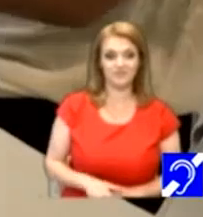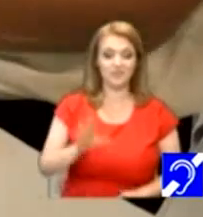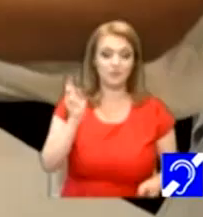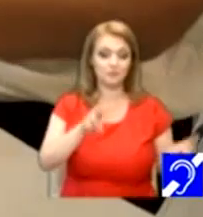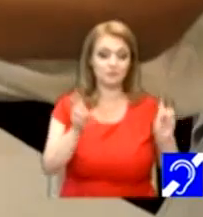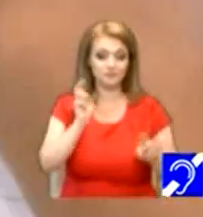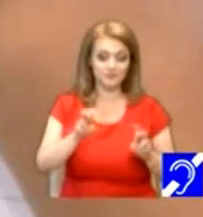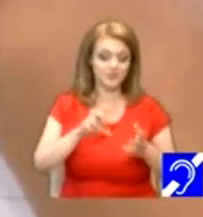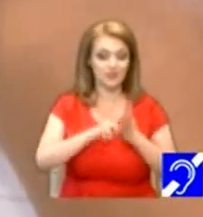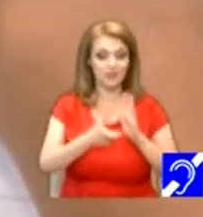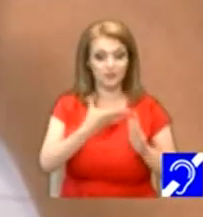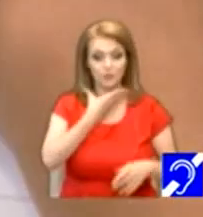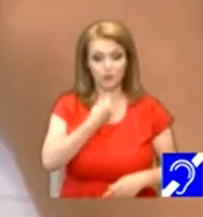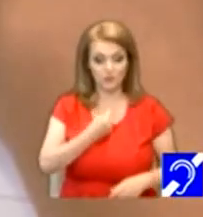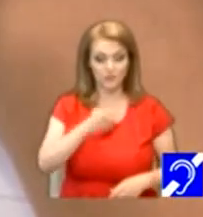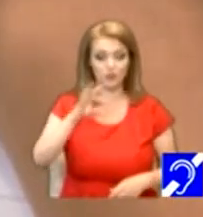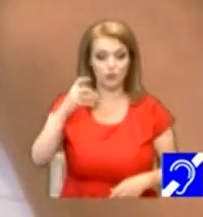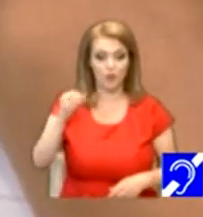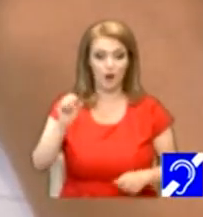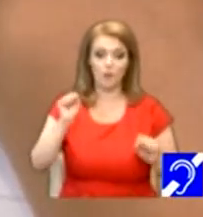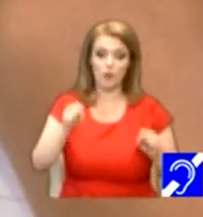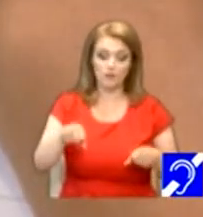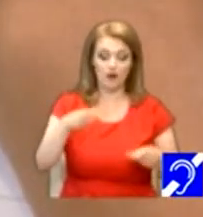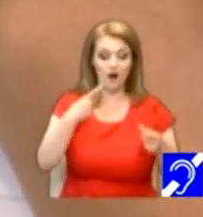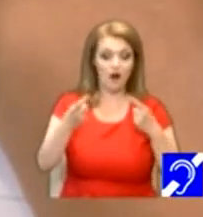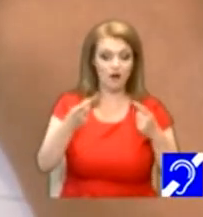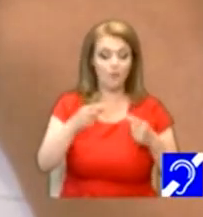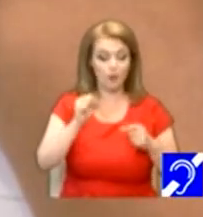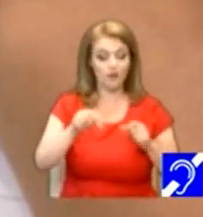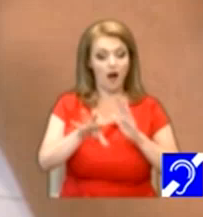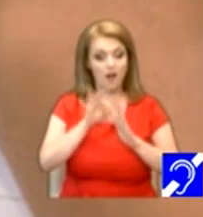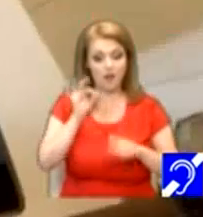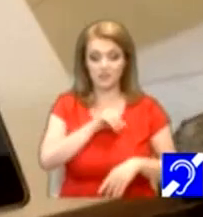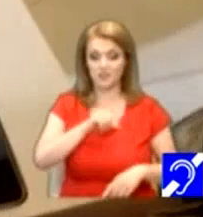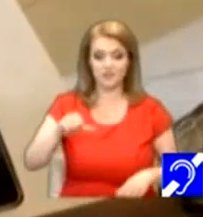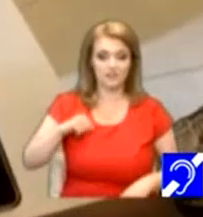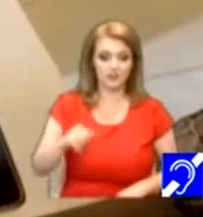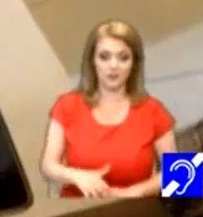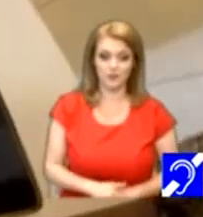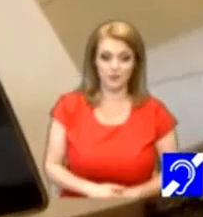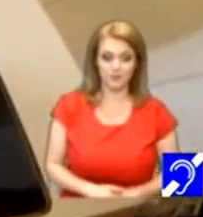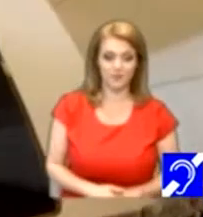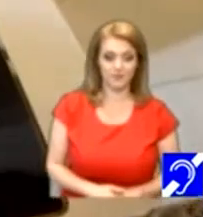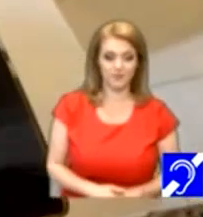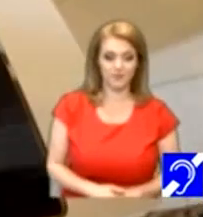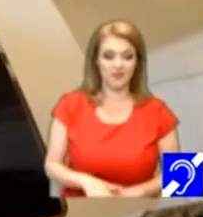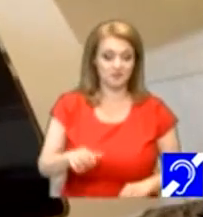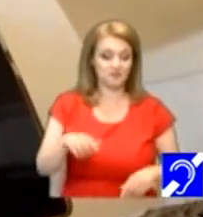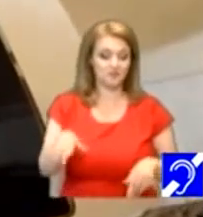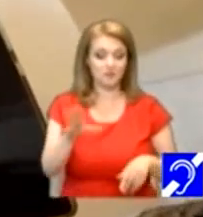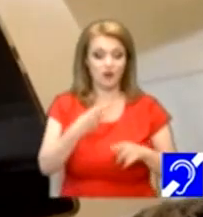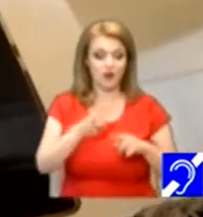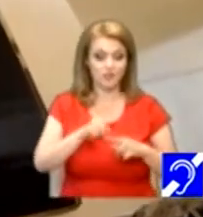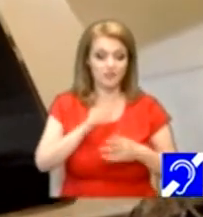Clientele salonului Lanur Beauty din Dubai pot alege informațiile dorite care sunt descărcate în chip printr-o aplicație existentă pe ambele sisteme